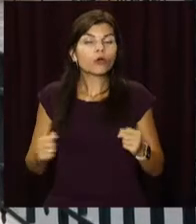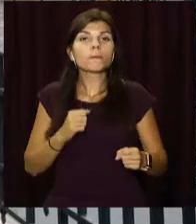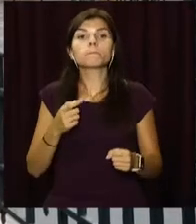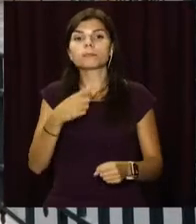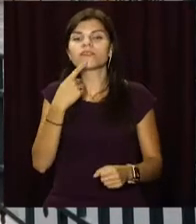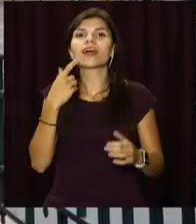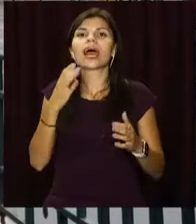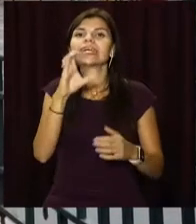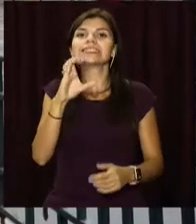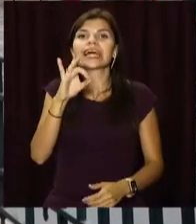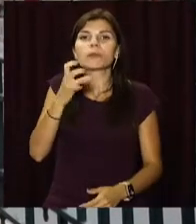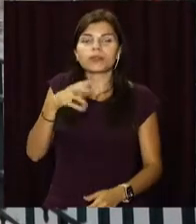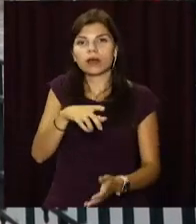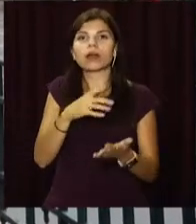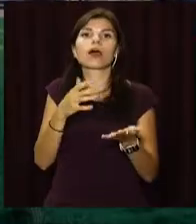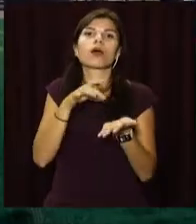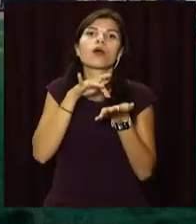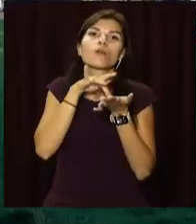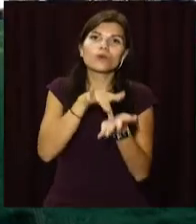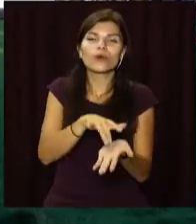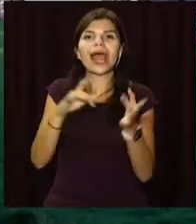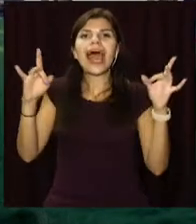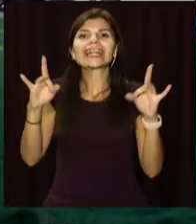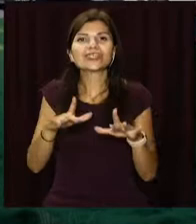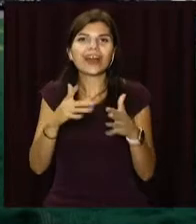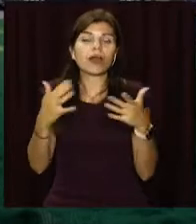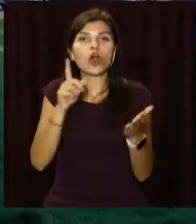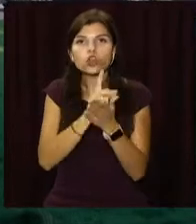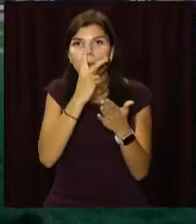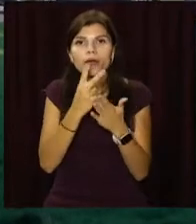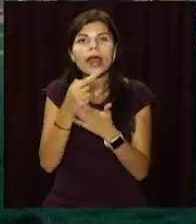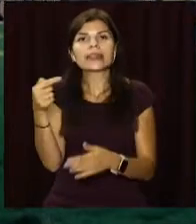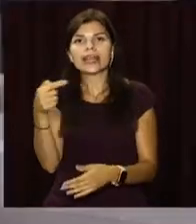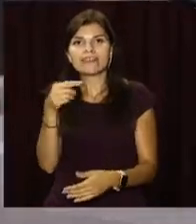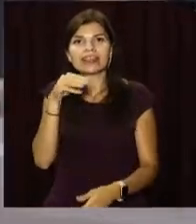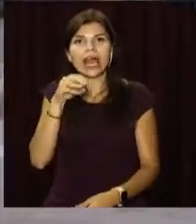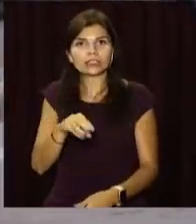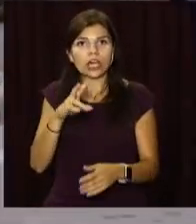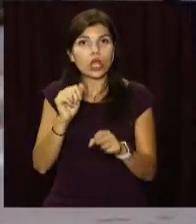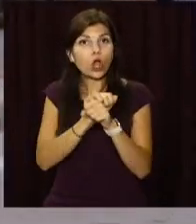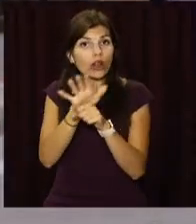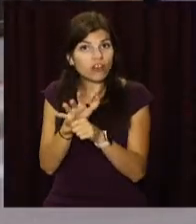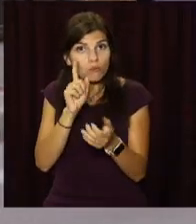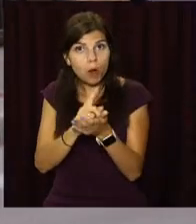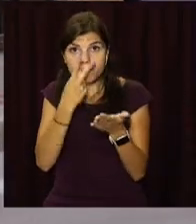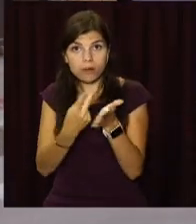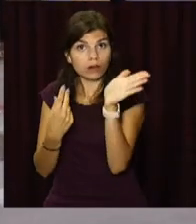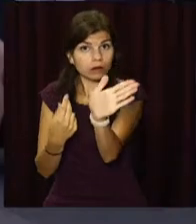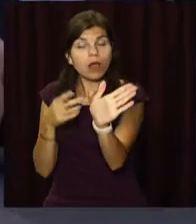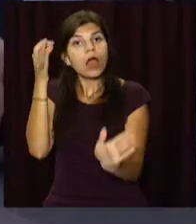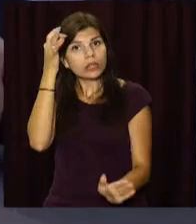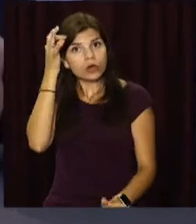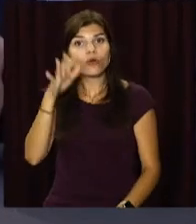у ресторани і подорожі на поїздах громадяни повинні пред'явити негативний результат тесту на коронавірус. Нагадаємо,